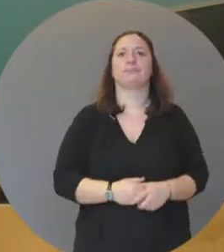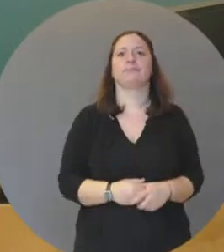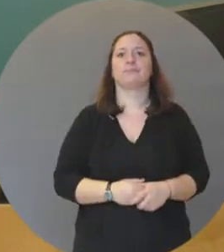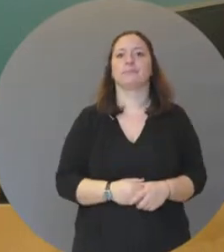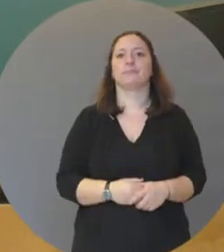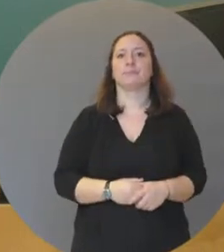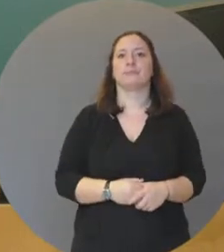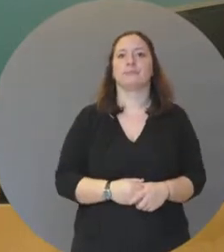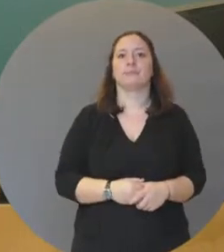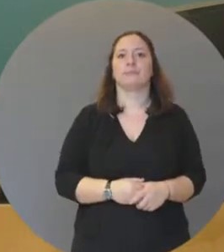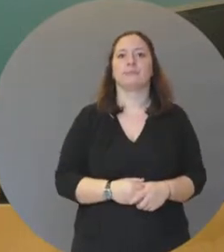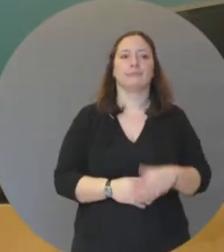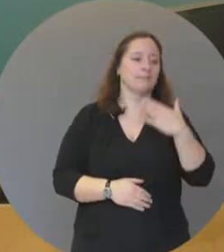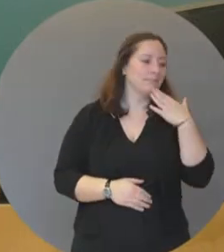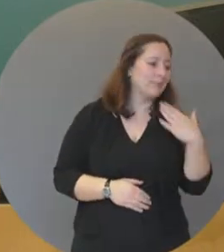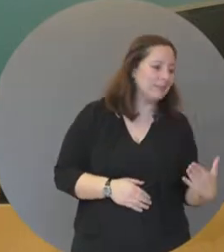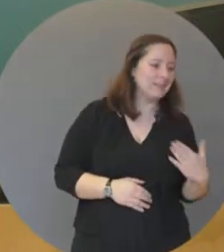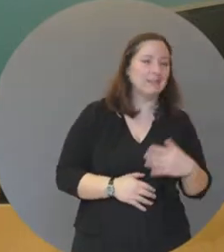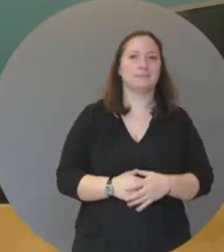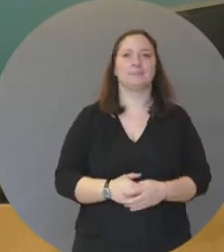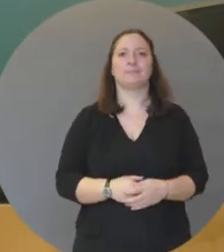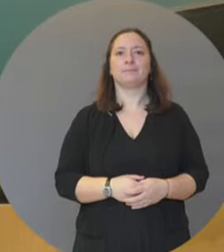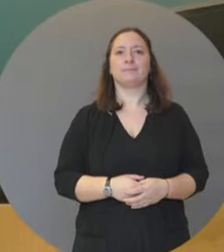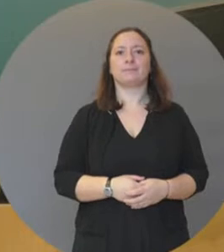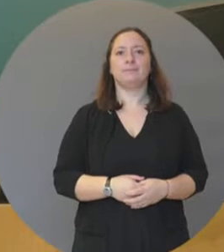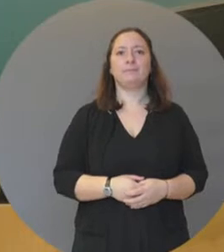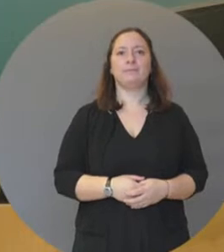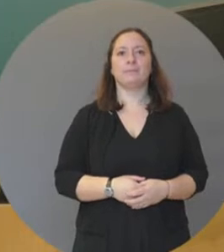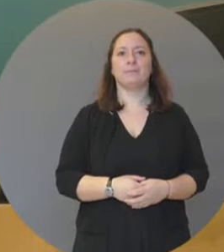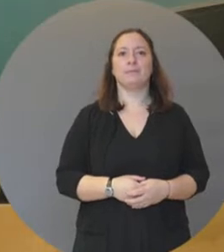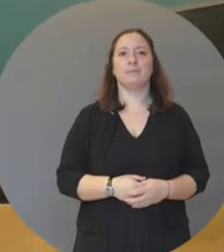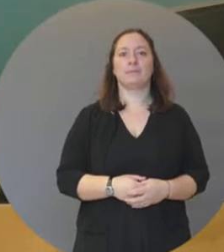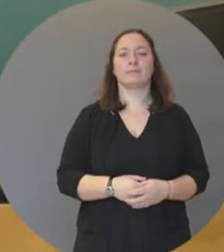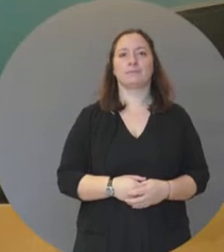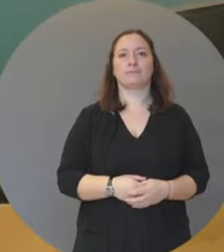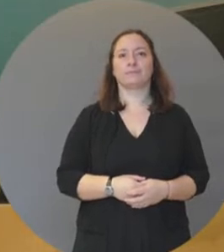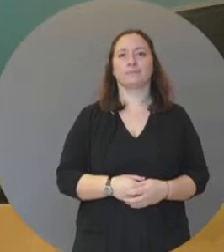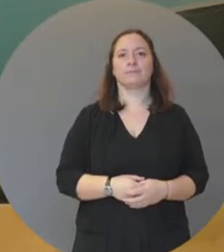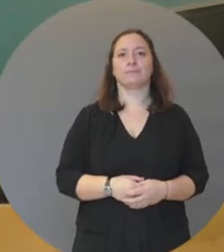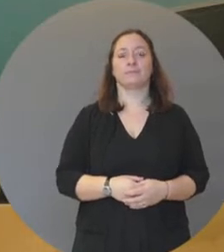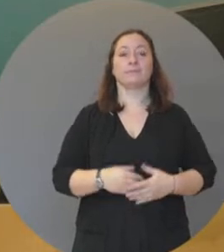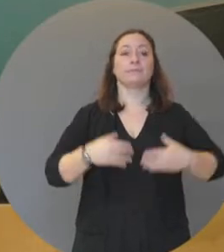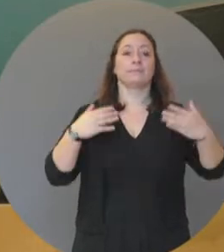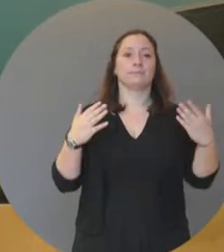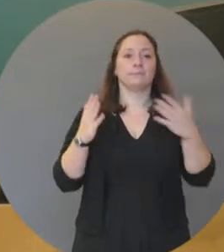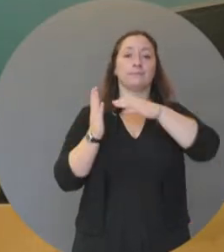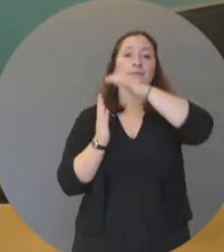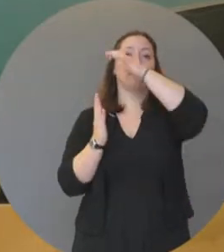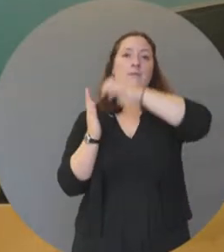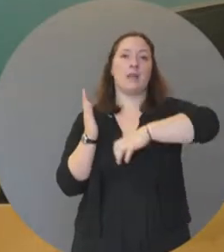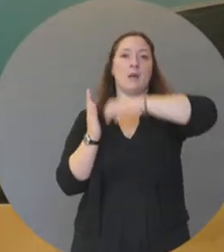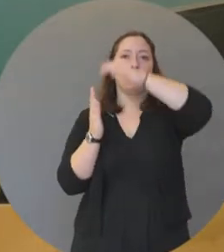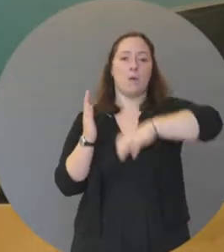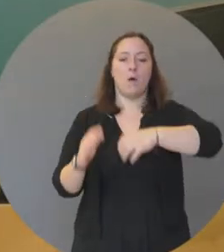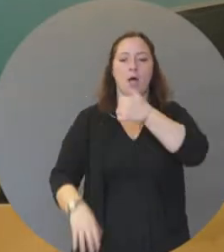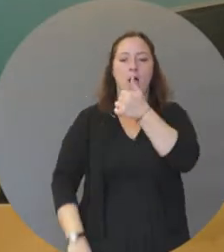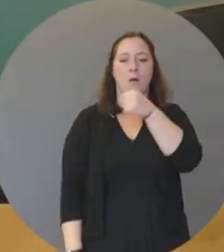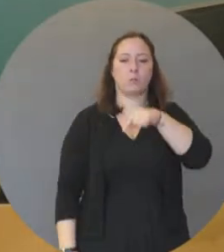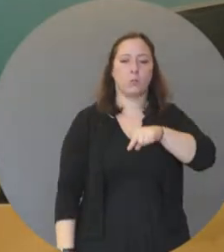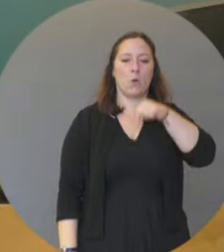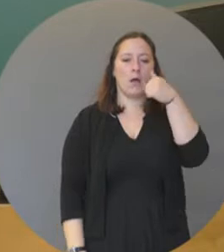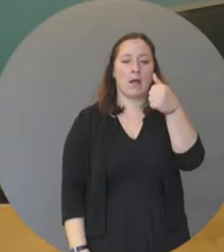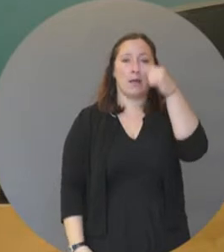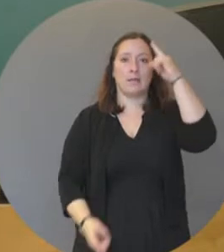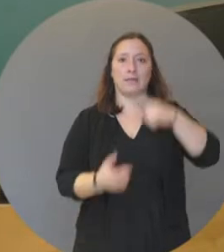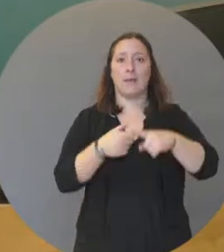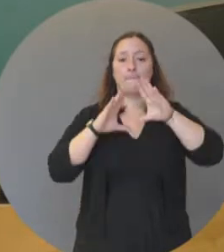de la séance merci alors le rapport 1 1 porte sur l'actualisation